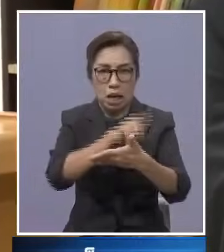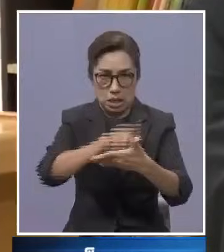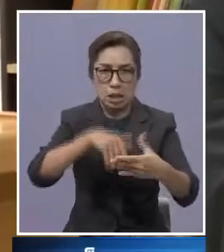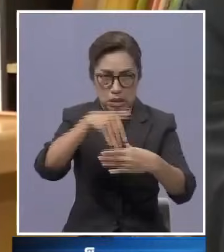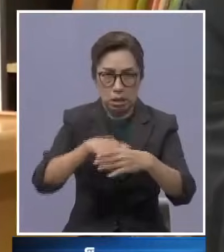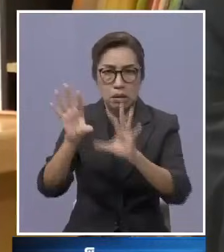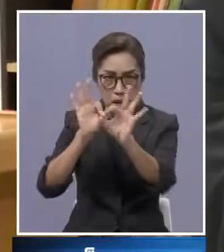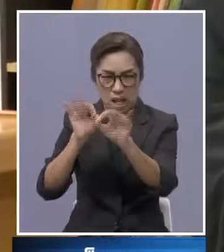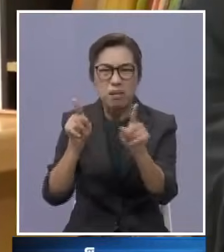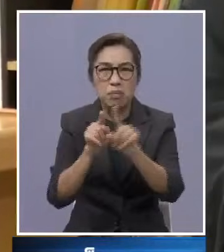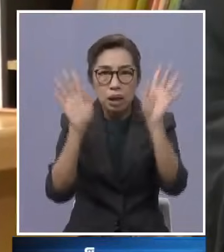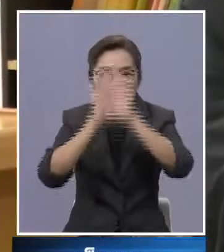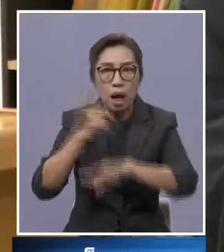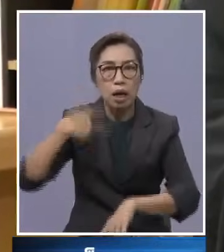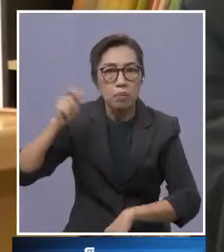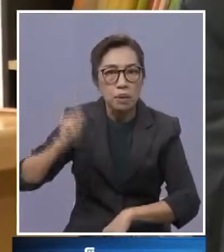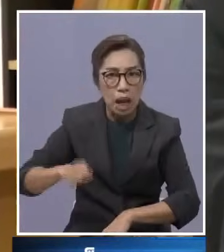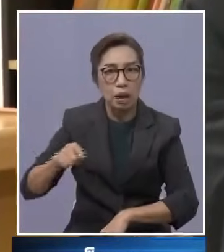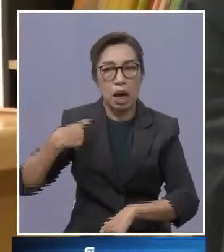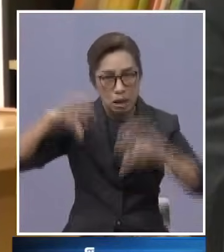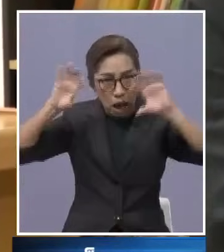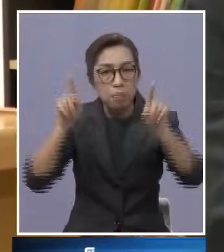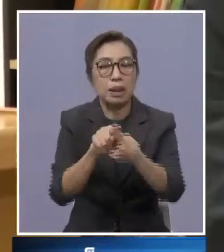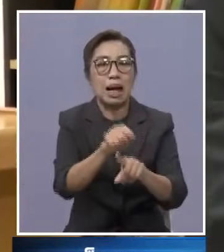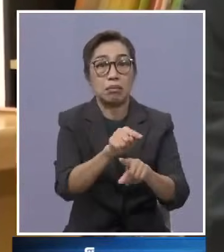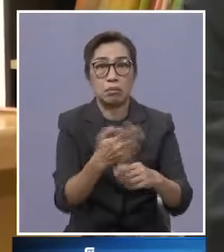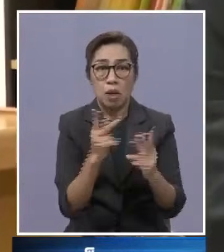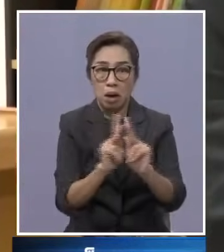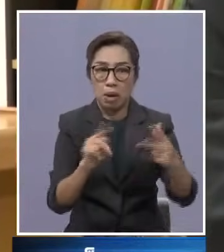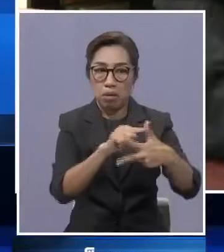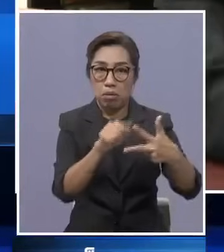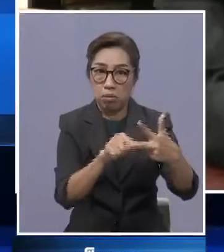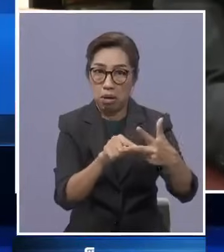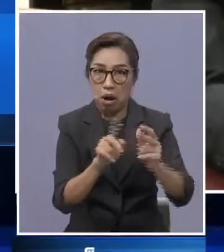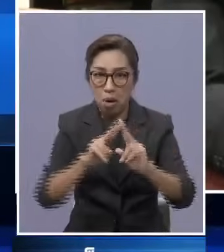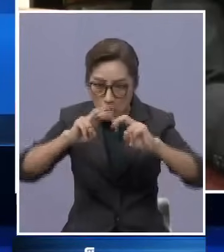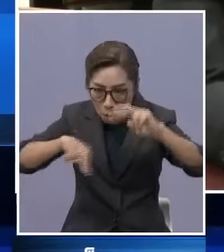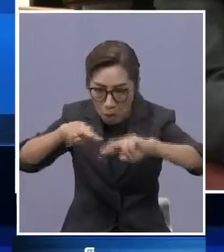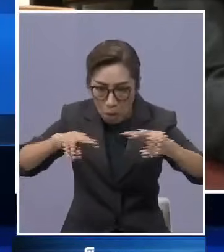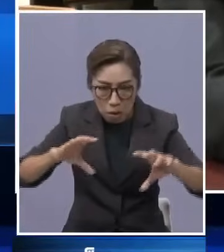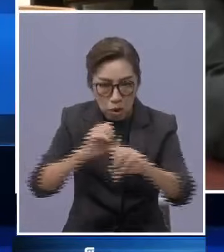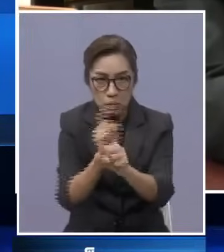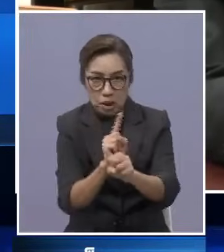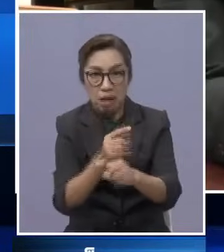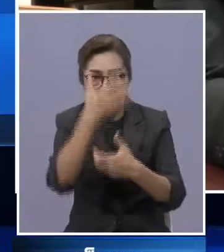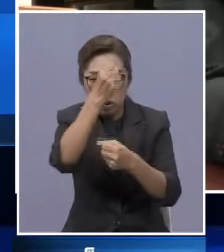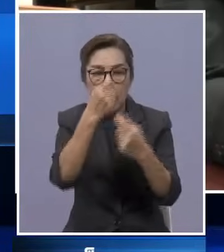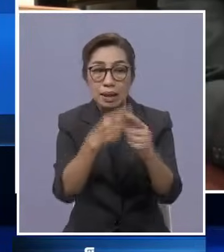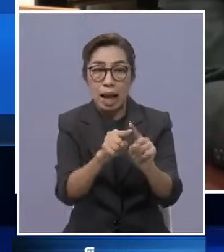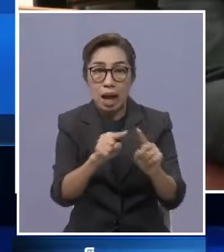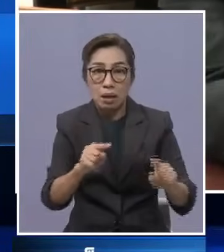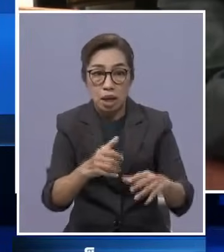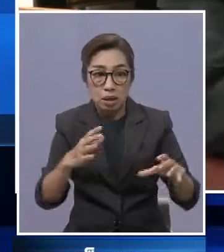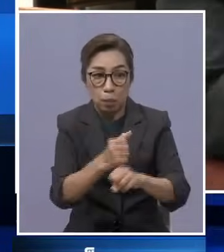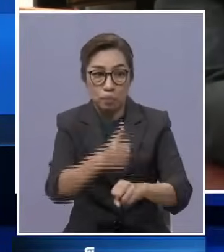น่าสนใจนะครับว่าการตั้งคณะกรรมการทั้ง3คนขึ้นมานั้นจะมีผลอย่างไรแต่ผลที่ออกมามันจะย้อนกลับไปตั้งคำถ